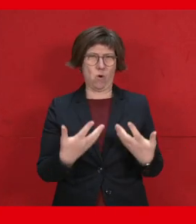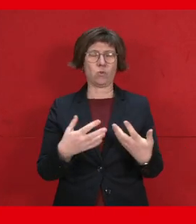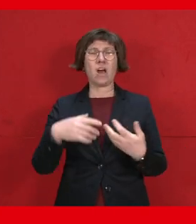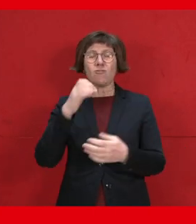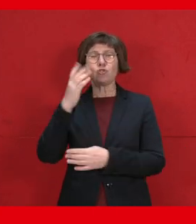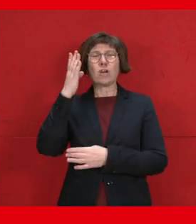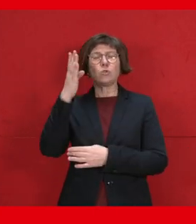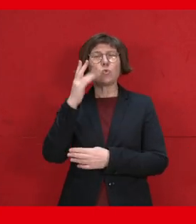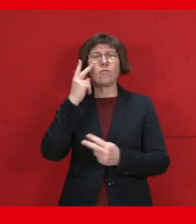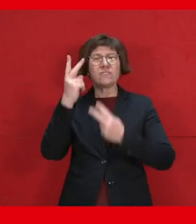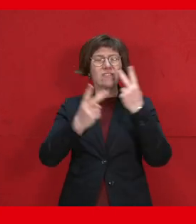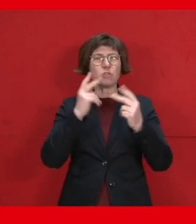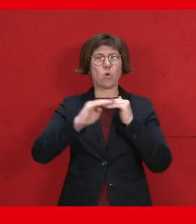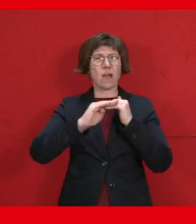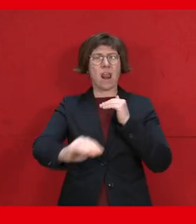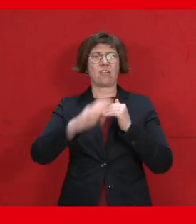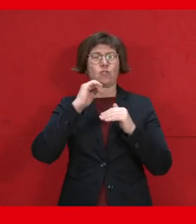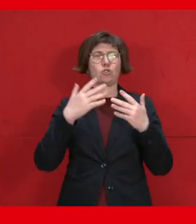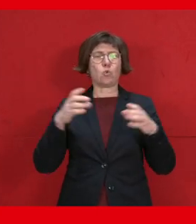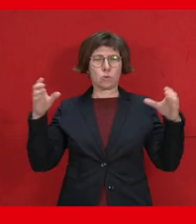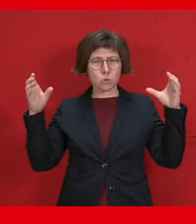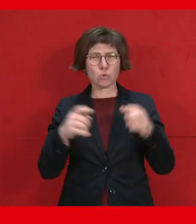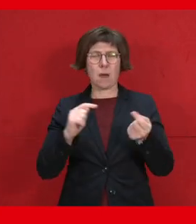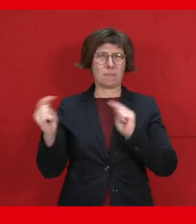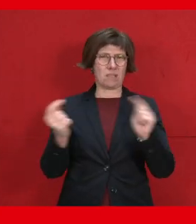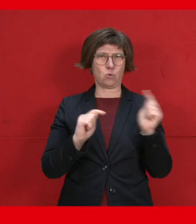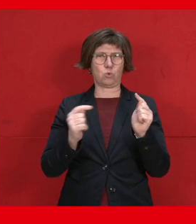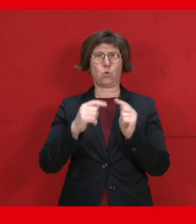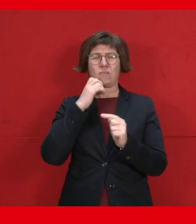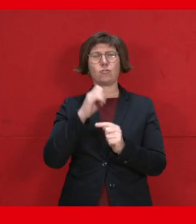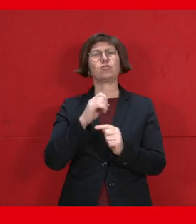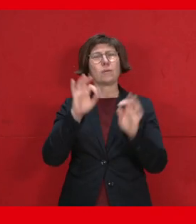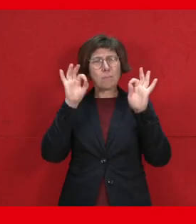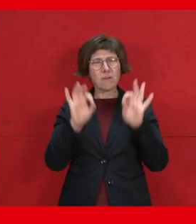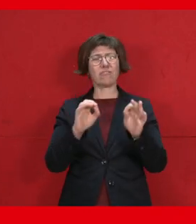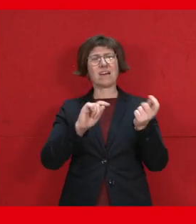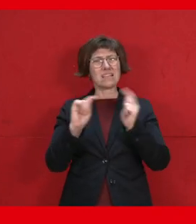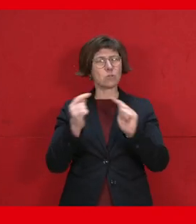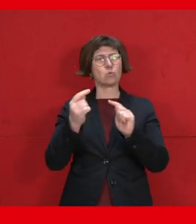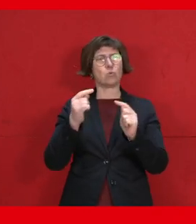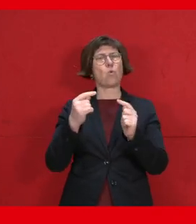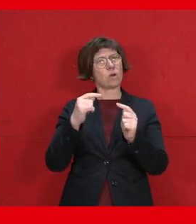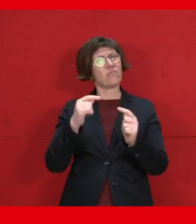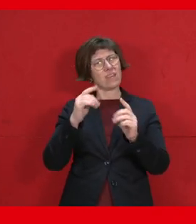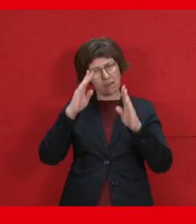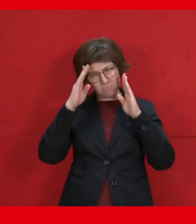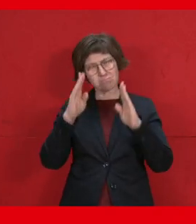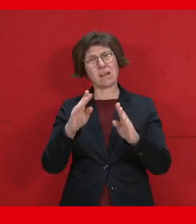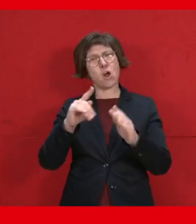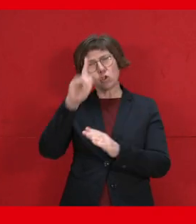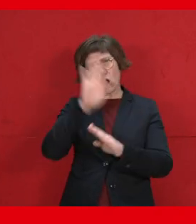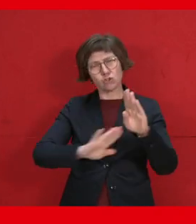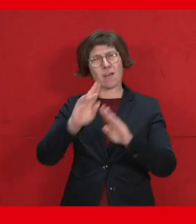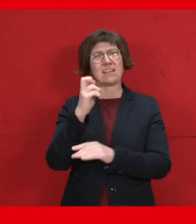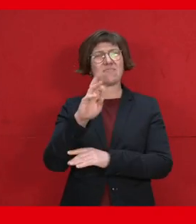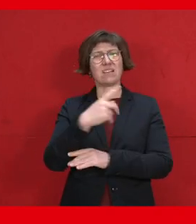diese Zukunftsmission für unser Land miteinander besprechen und in den Mittelpunkt der Debatte über die Zukunft Deutschlands, über die Zukunft in den